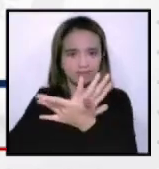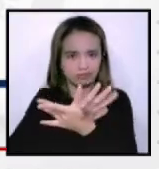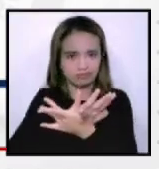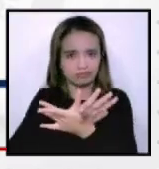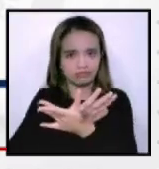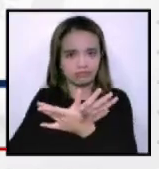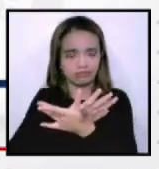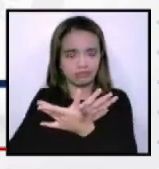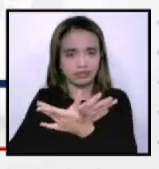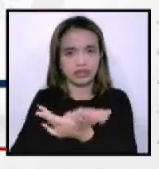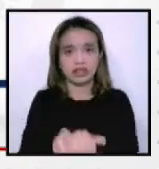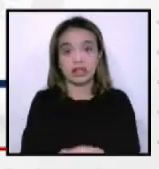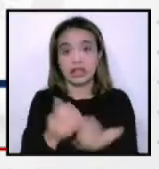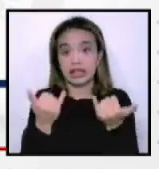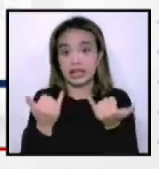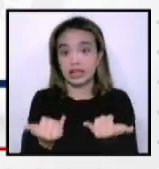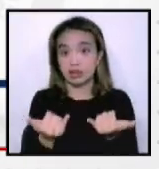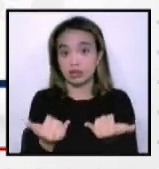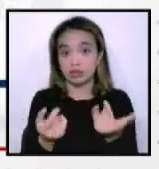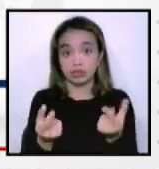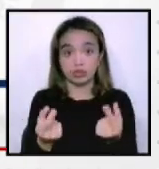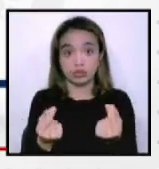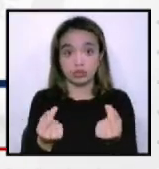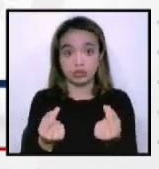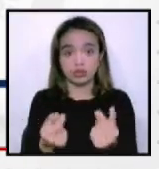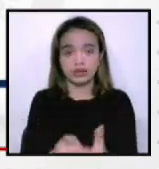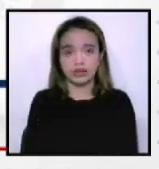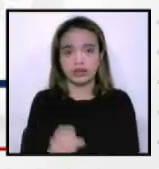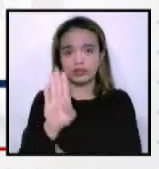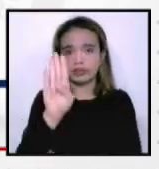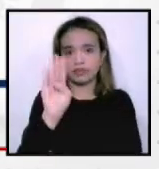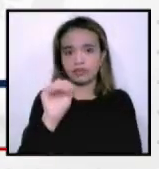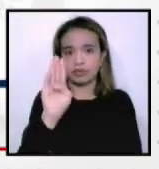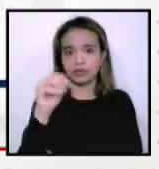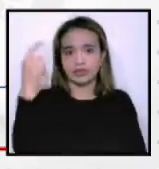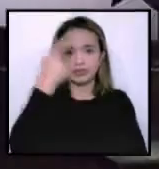at nakasalukuyang nakasailalim sa 14-day quarantine.